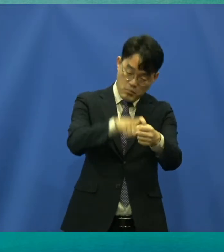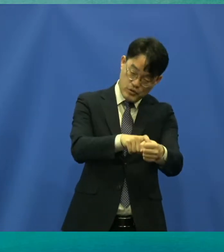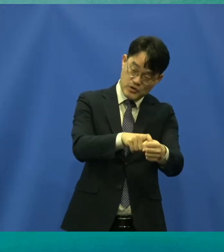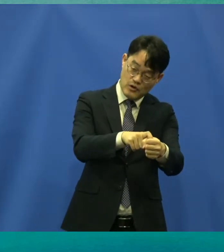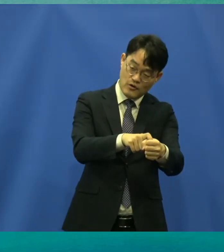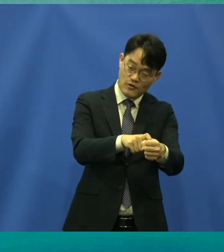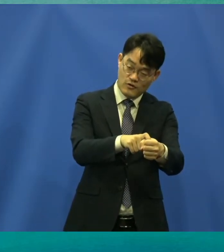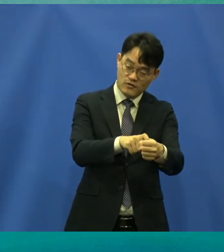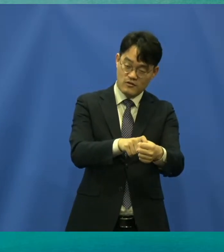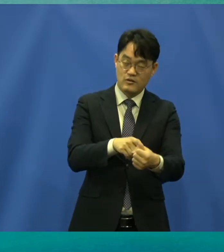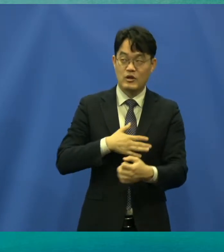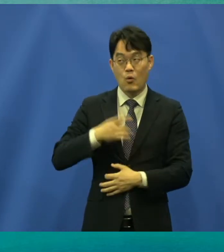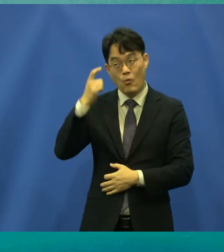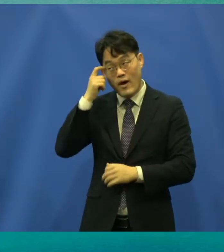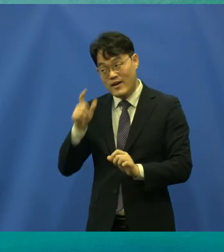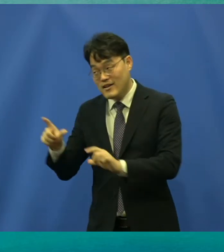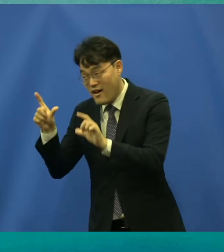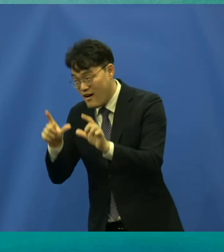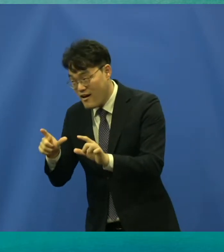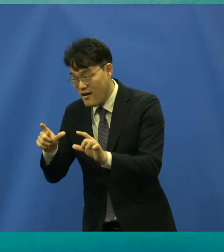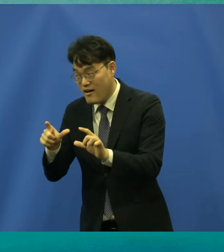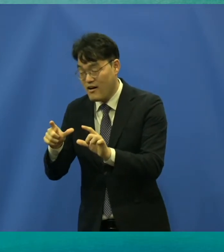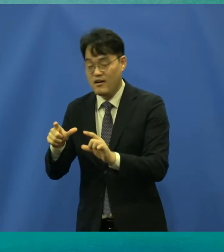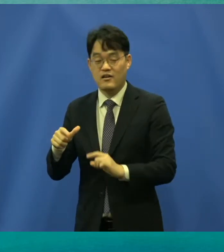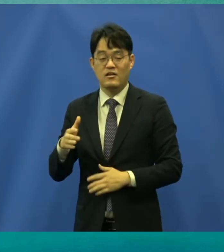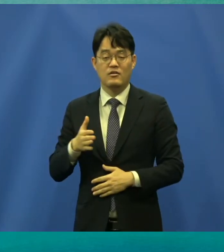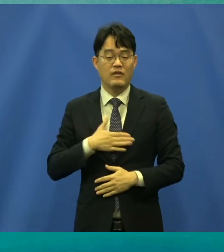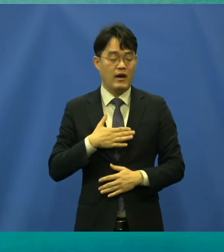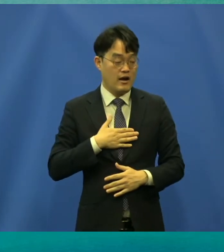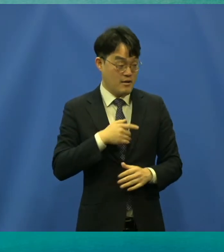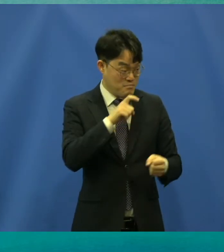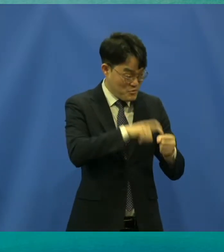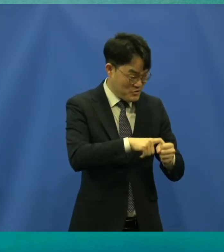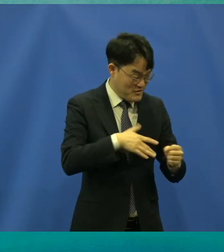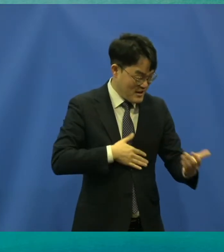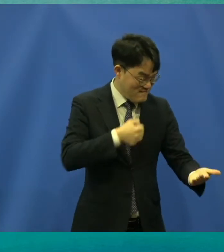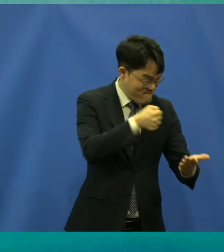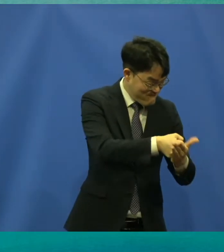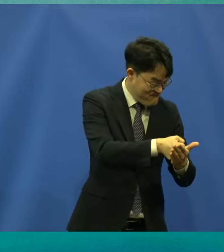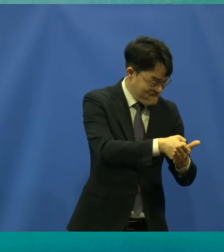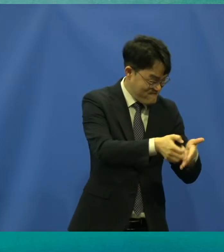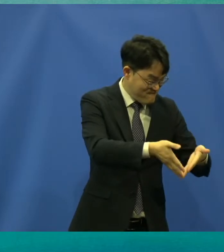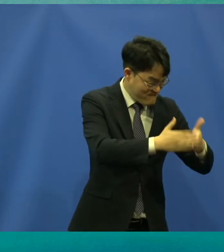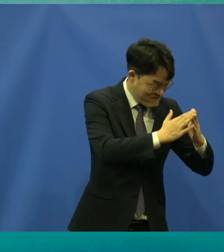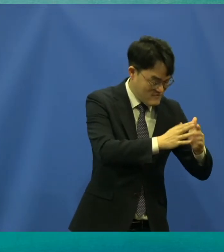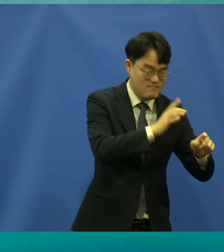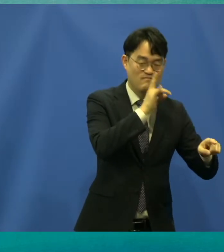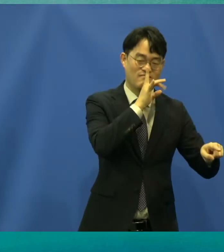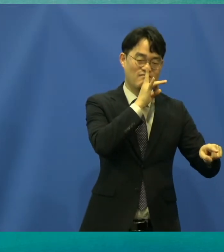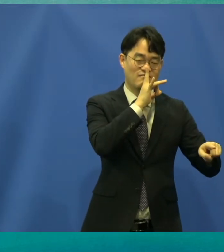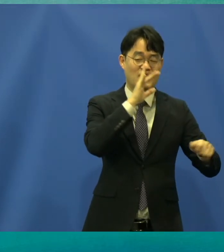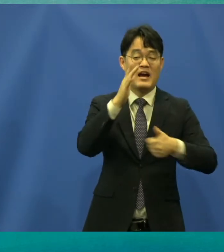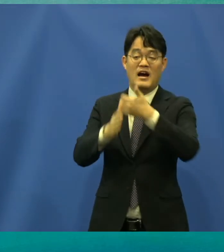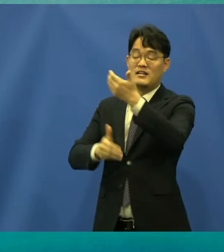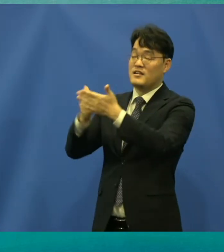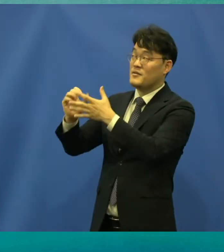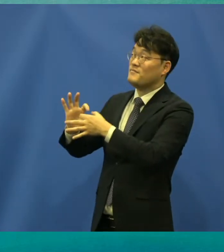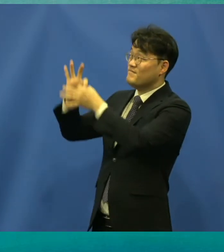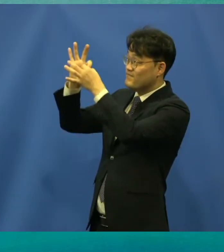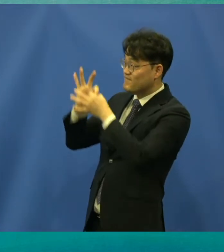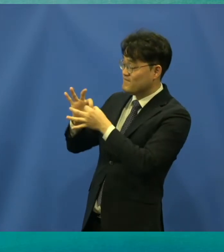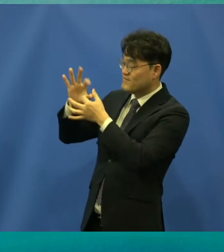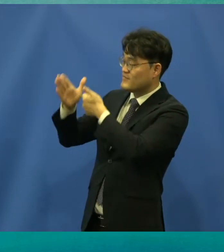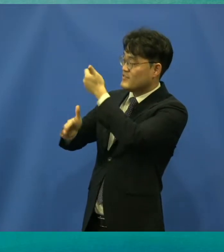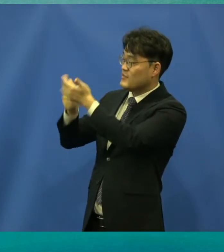나오는 게 아닙니다. 하나님과 연결되어야 그 안에서 의미가 생기고 가치가 생기고